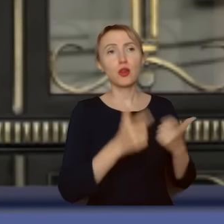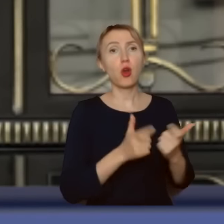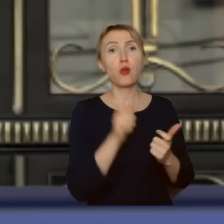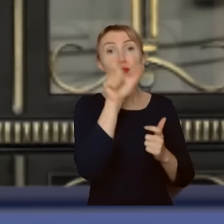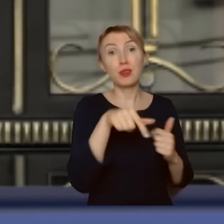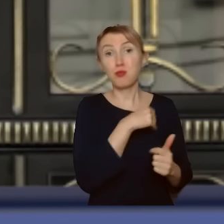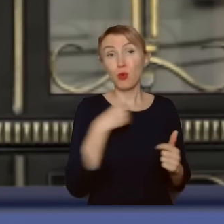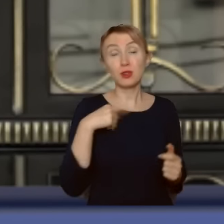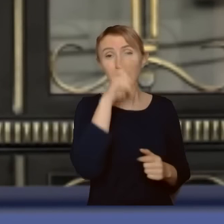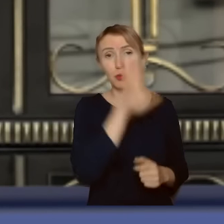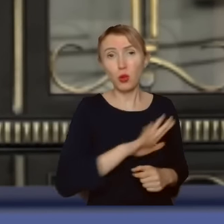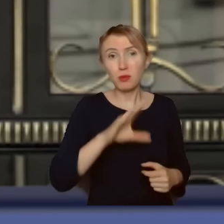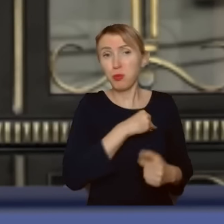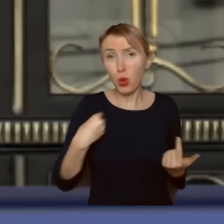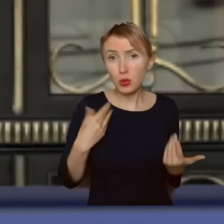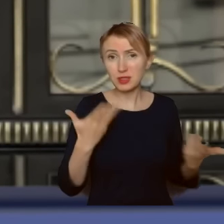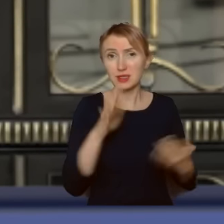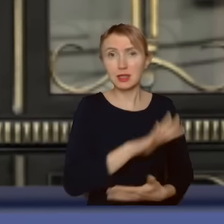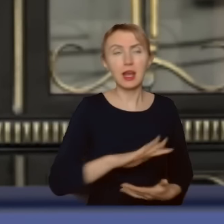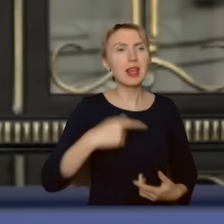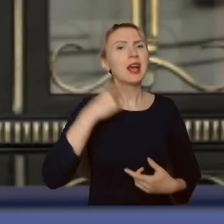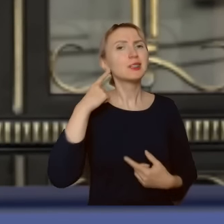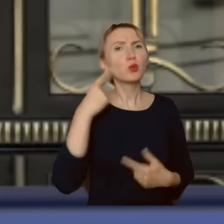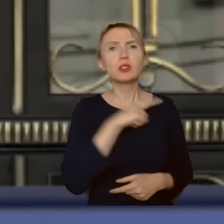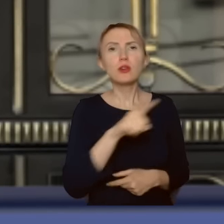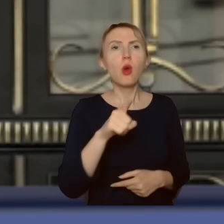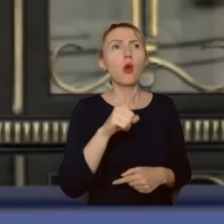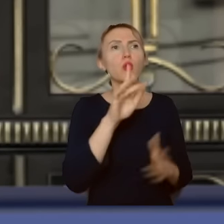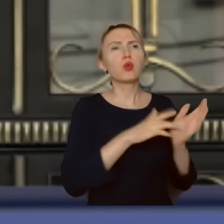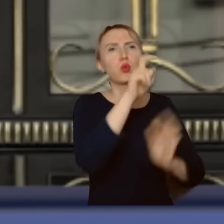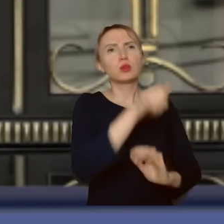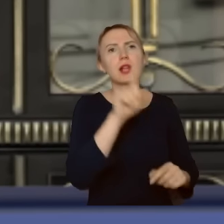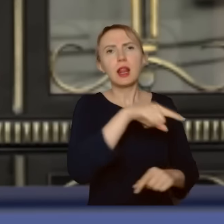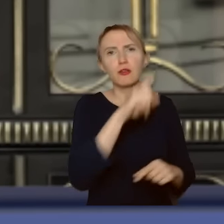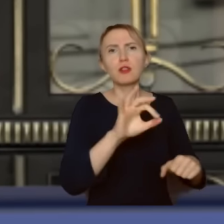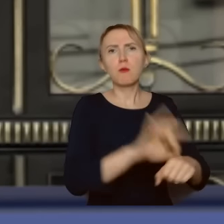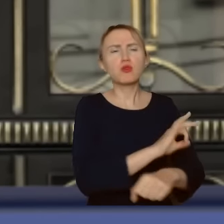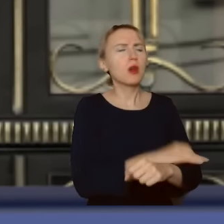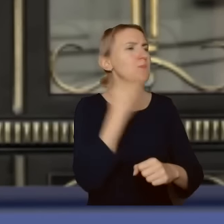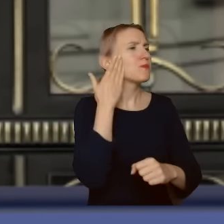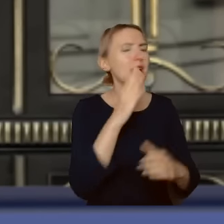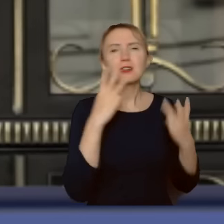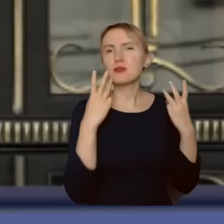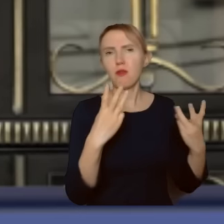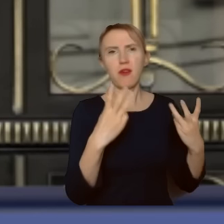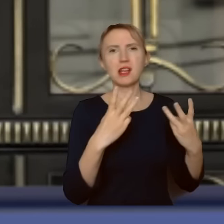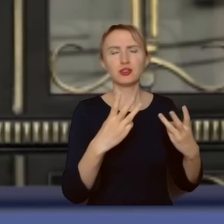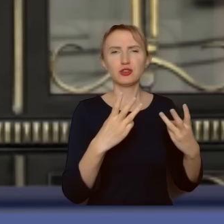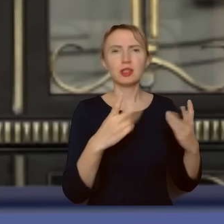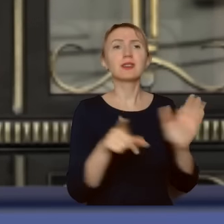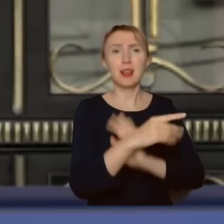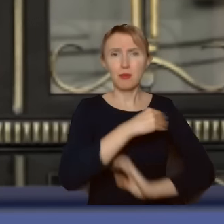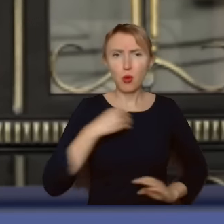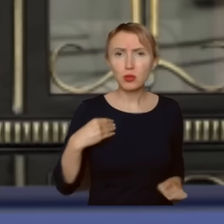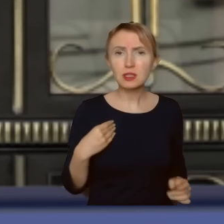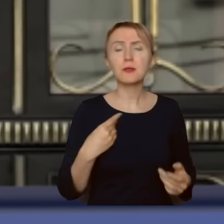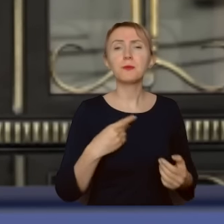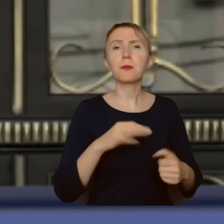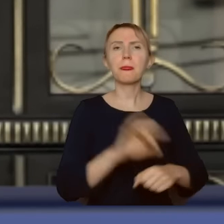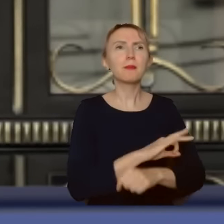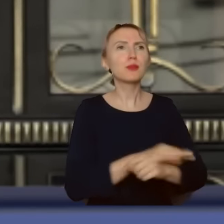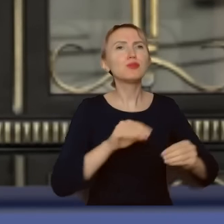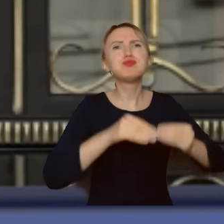robi Polsce. Jak ja słyszę, że chce likwidować projekt tak bardzo istotny, ważny dla Polski, taki